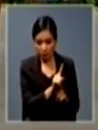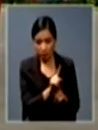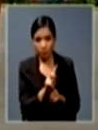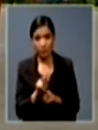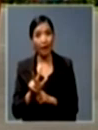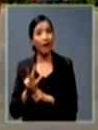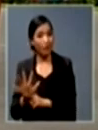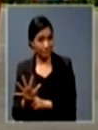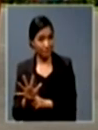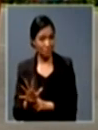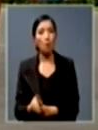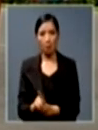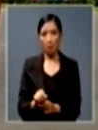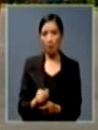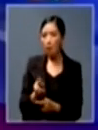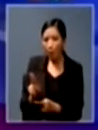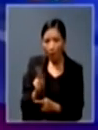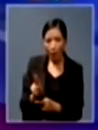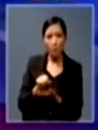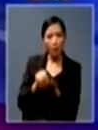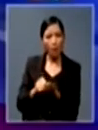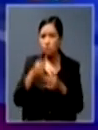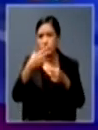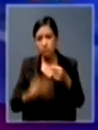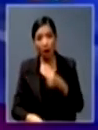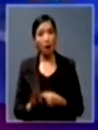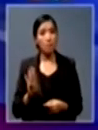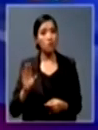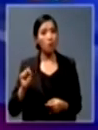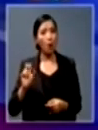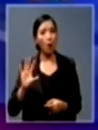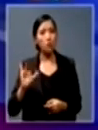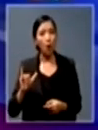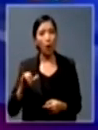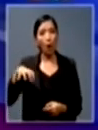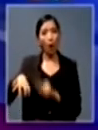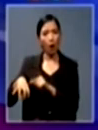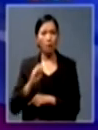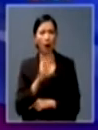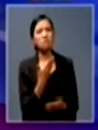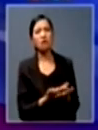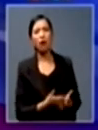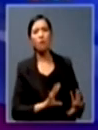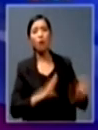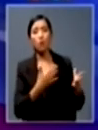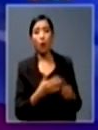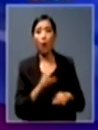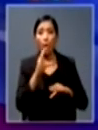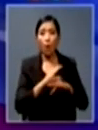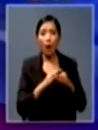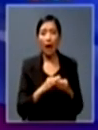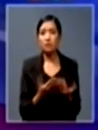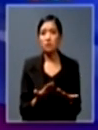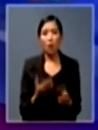าใช้บริการเยอะมากคุณรัชนีจนกระทั่งบสย.บอกว่าเงินหมดแล้วนะครับ ไม่สิ้นสุดโครงการเลยนะส ิ้ นส ุ ดโครง